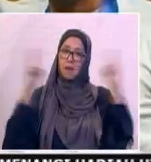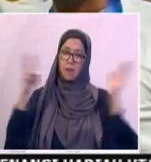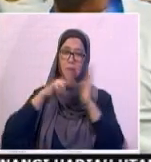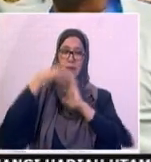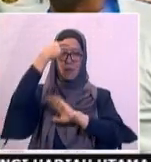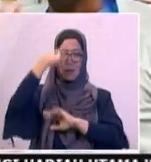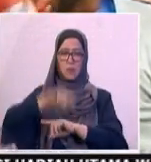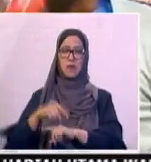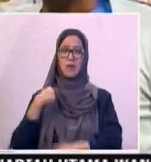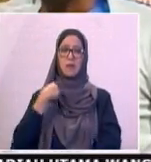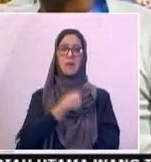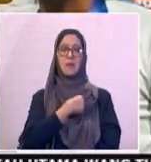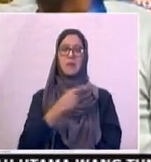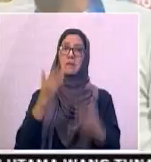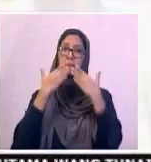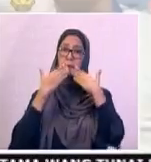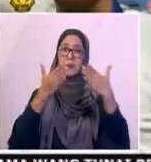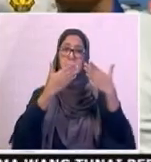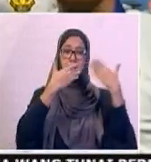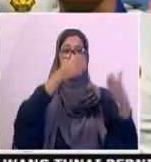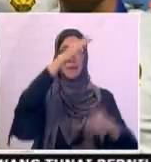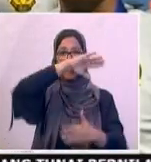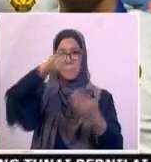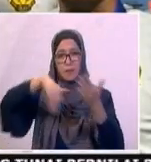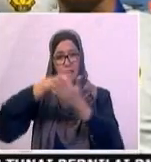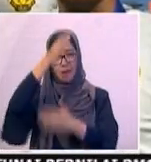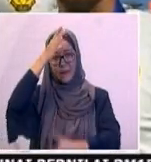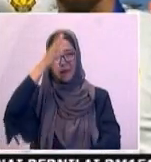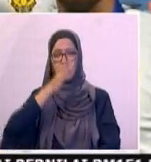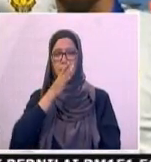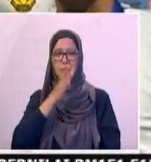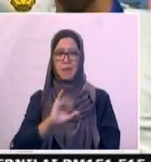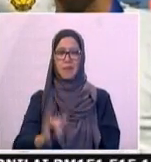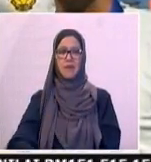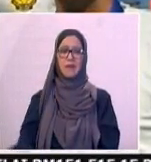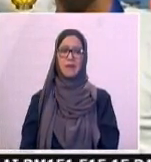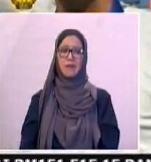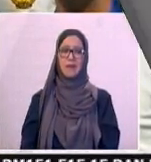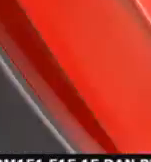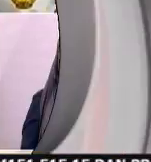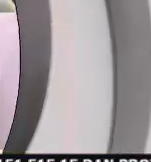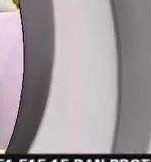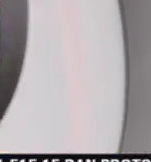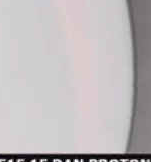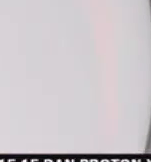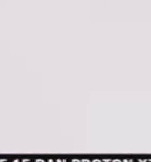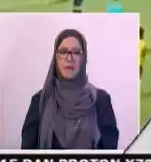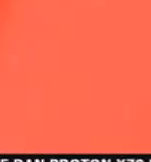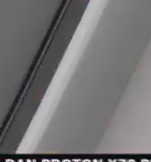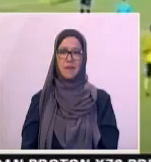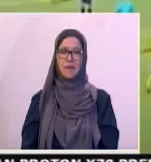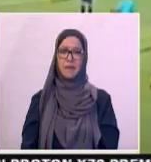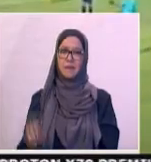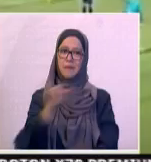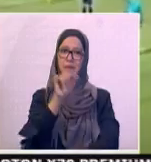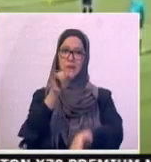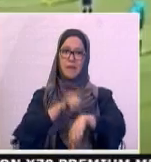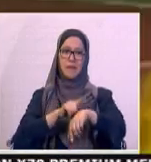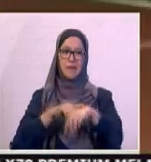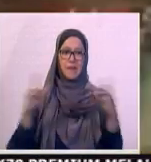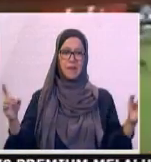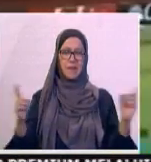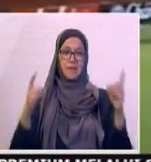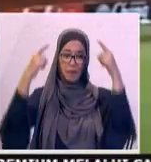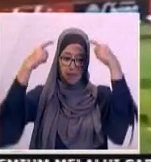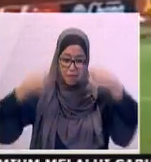very much for all the parents also. Thank you. Dalam pada itu, pertemuan